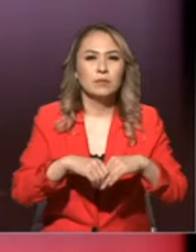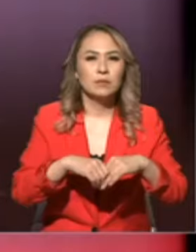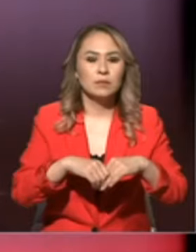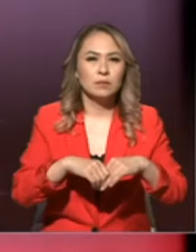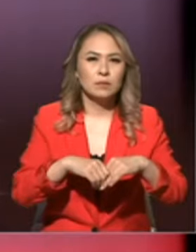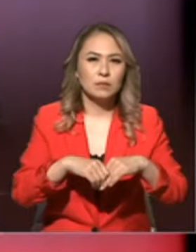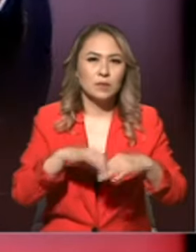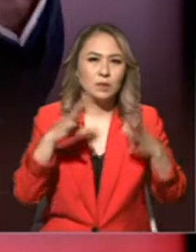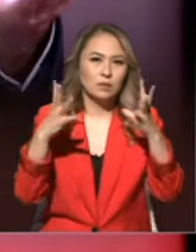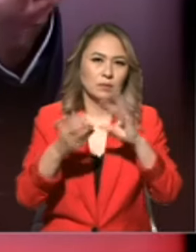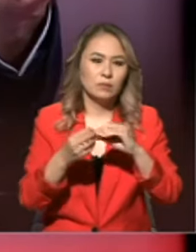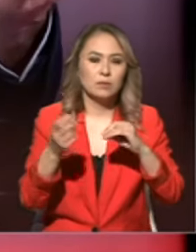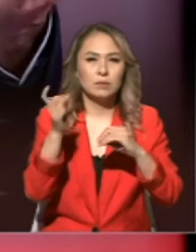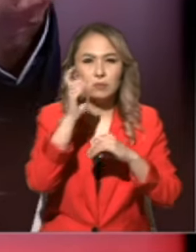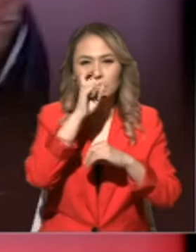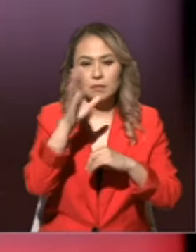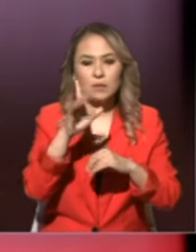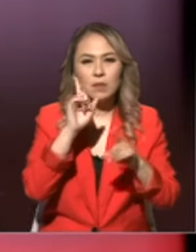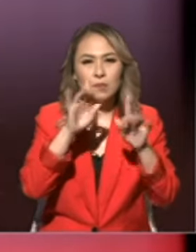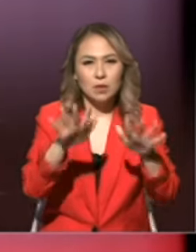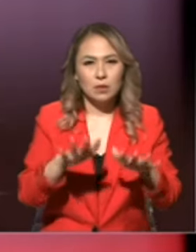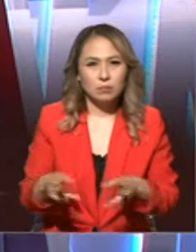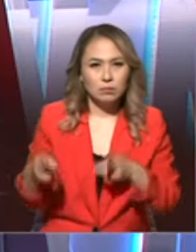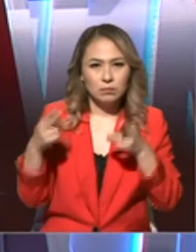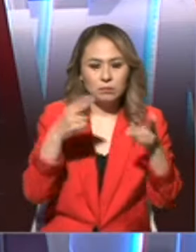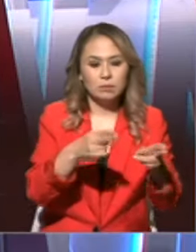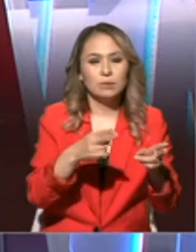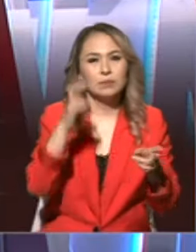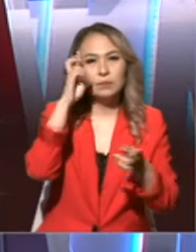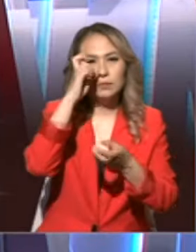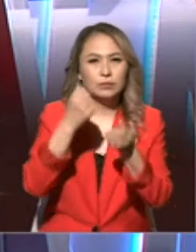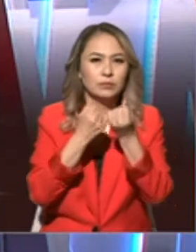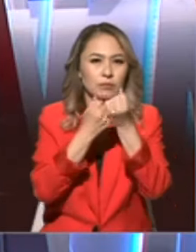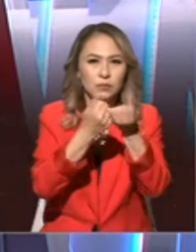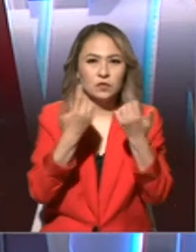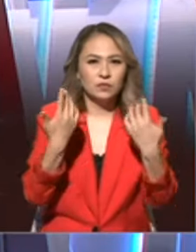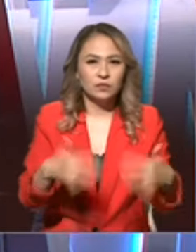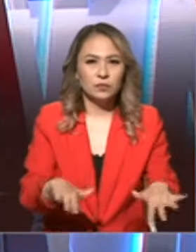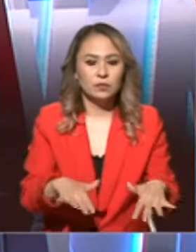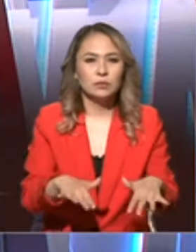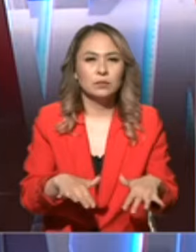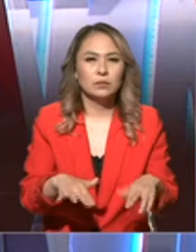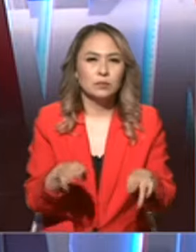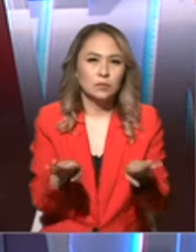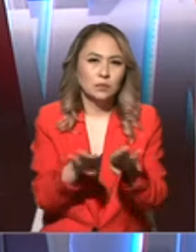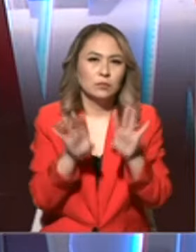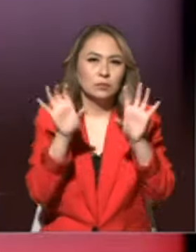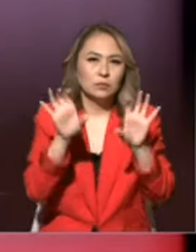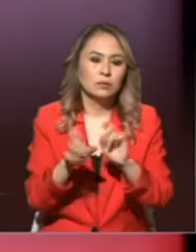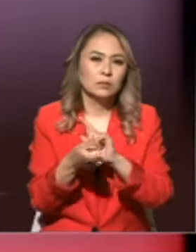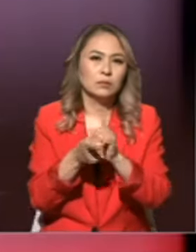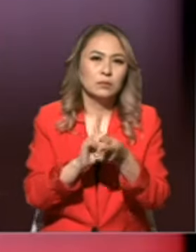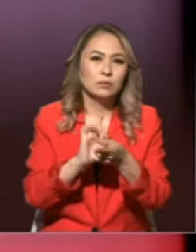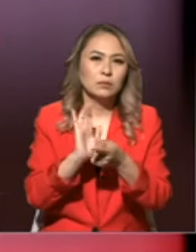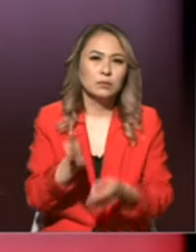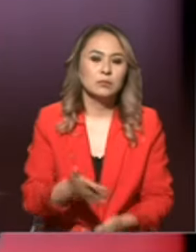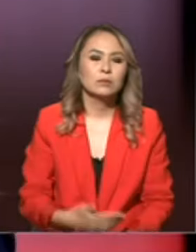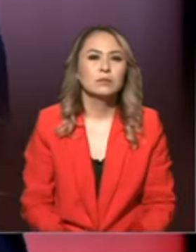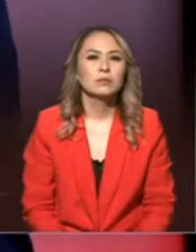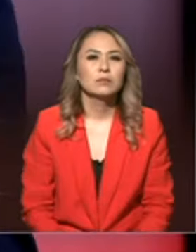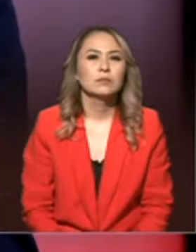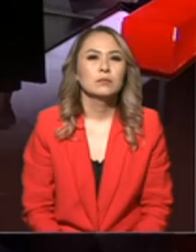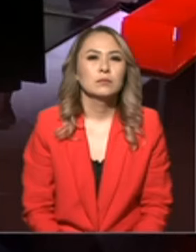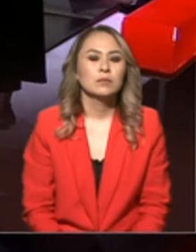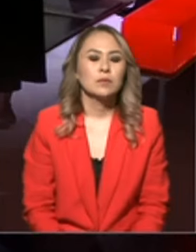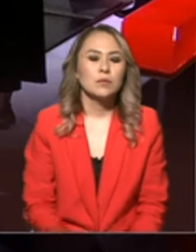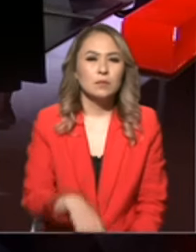берсек, нәтижесі міне парламентке барады, үкімет қолдаса, болды. Яғни осындай заңнамаларға өзгеріс енеді. Осым келіп тұр. Солтүстікке